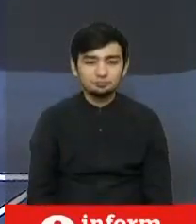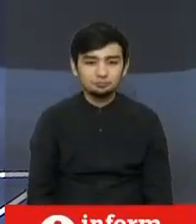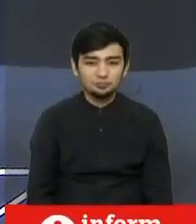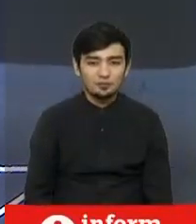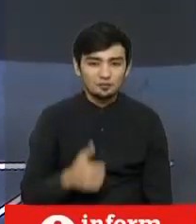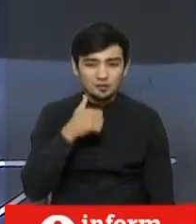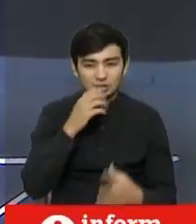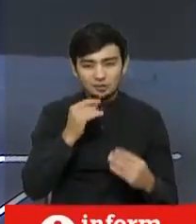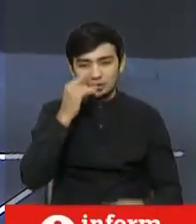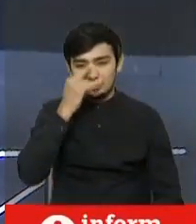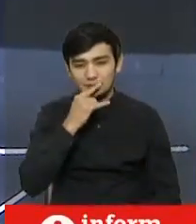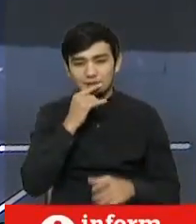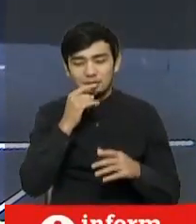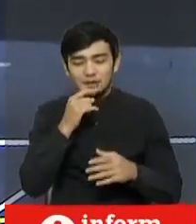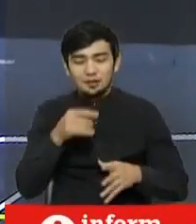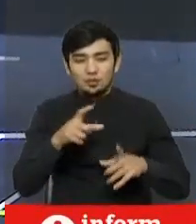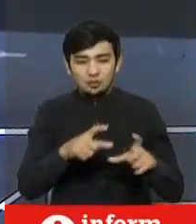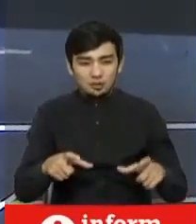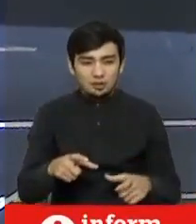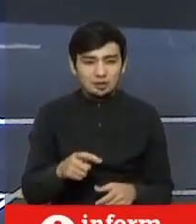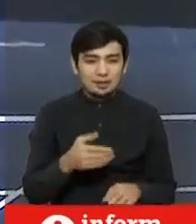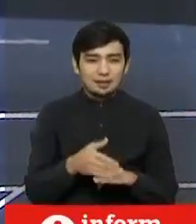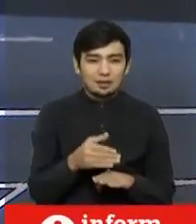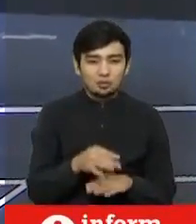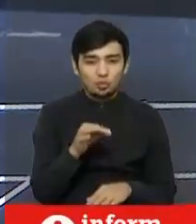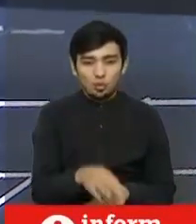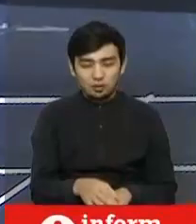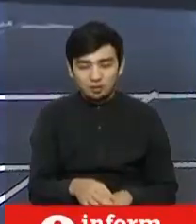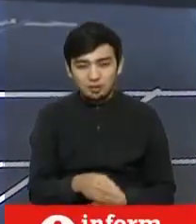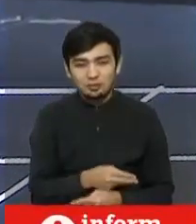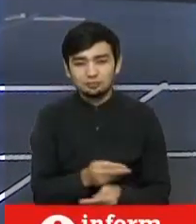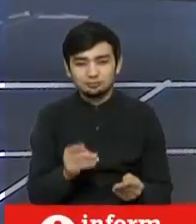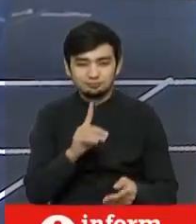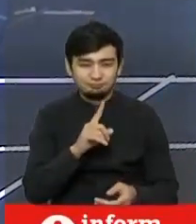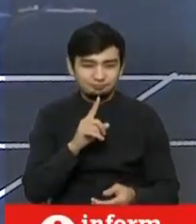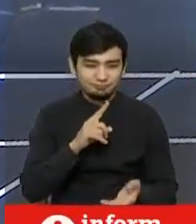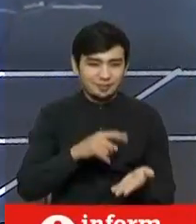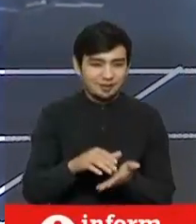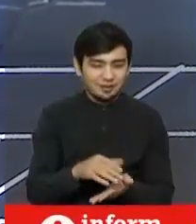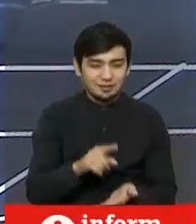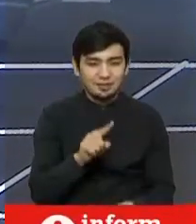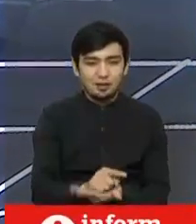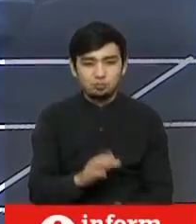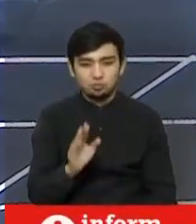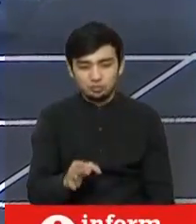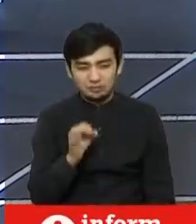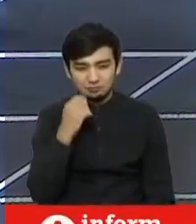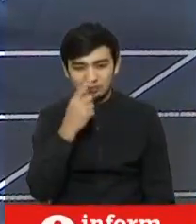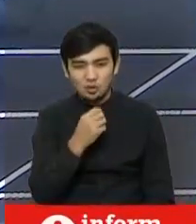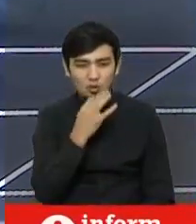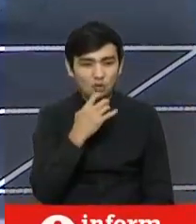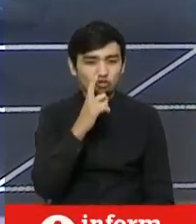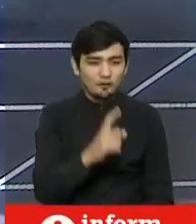Күні кеше қазақстандықтарға несиеден ерікті түрде бас тартуға мүмкіндік беретін заң күшіне енді. Соған сәйкес кез келген